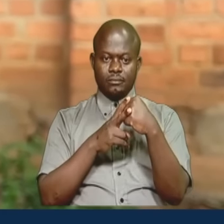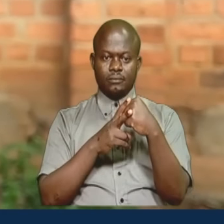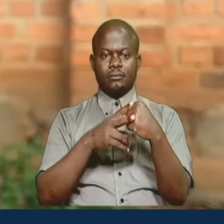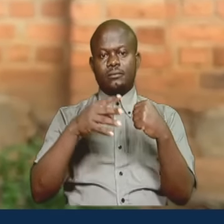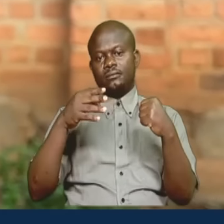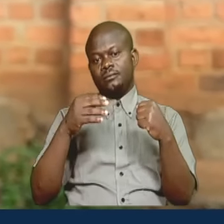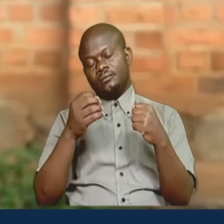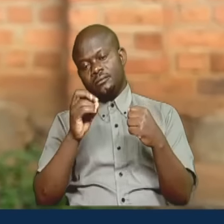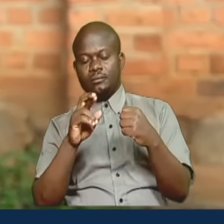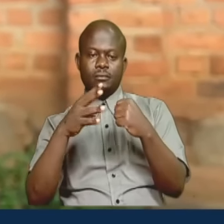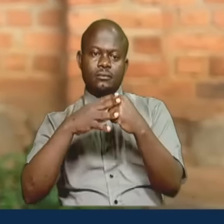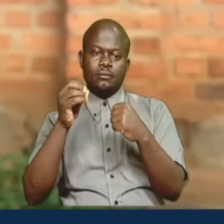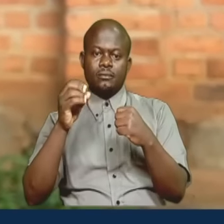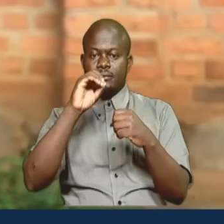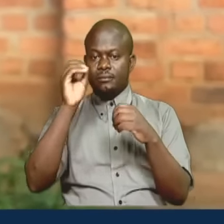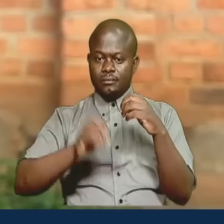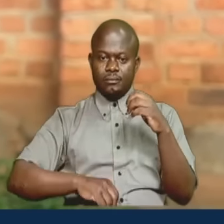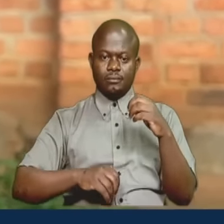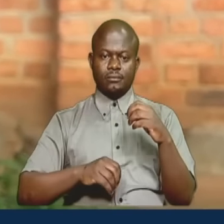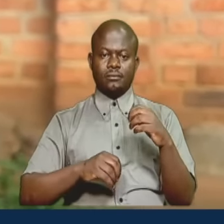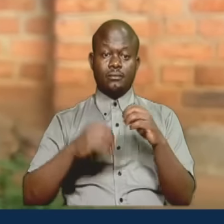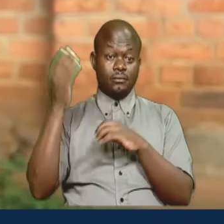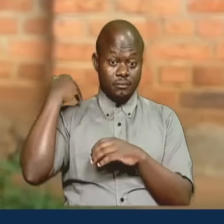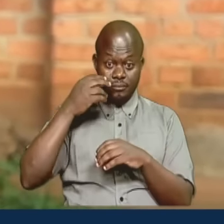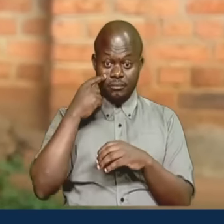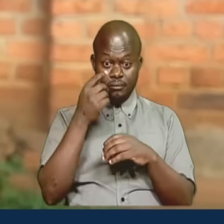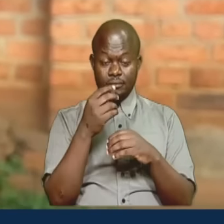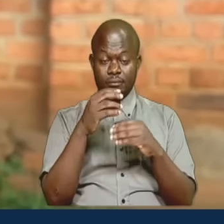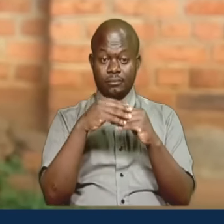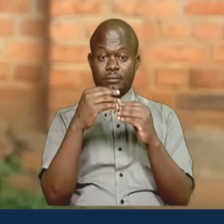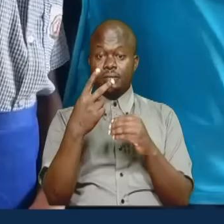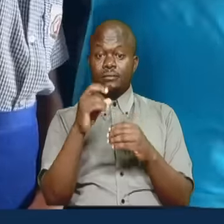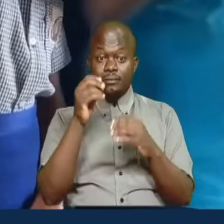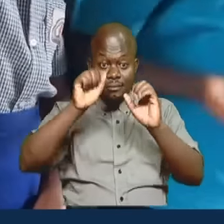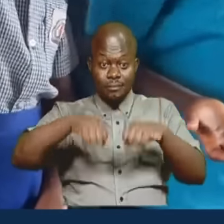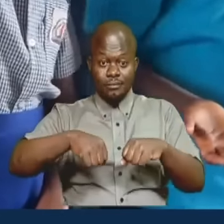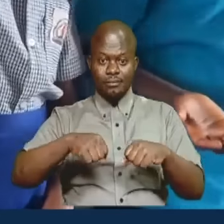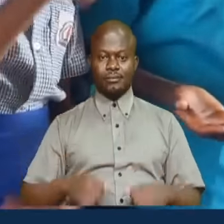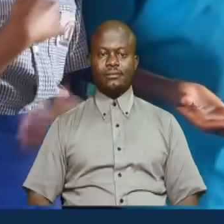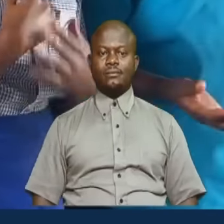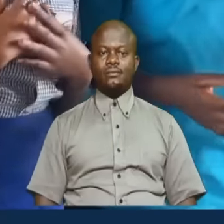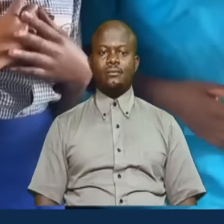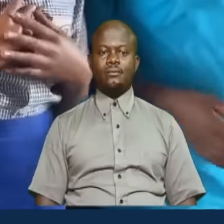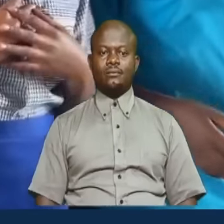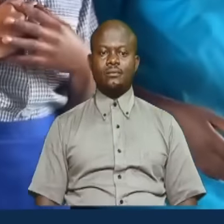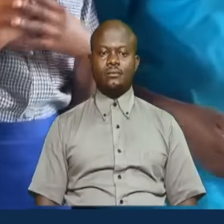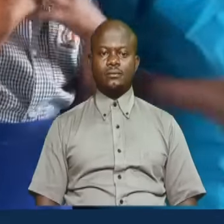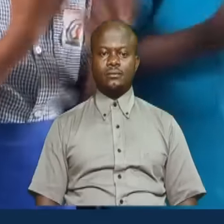87, 90 gutyo ku ijana. Mbere warabonaga 20 birashoboka se? Cyane rwose.